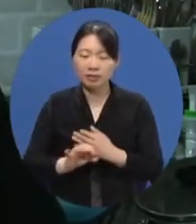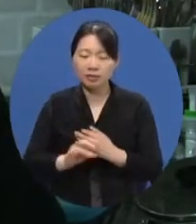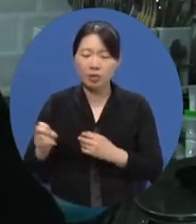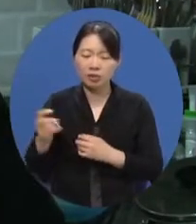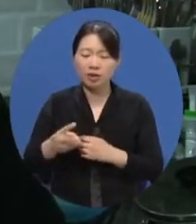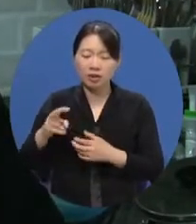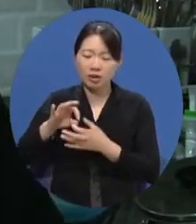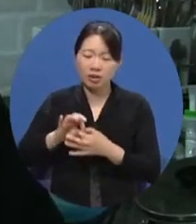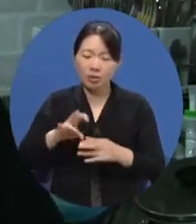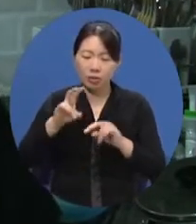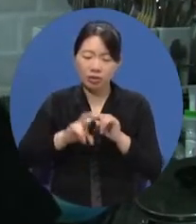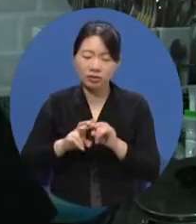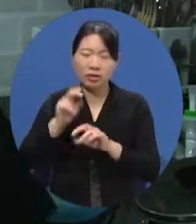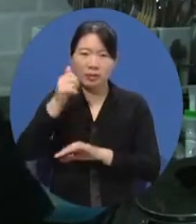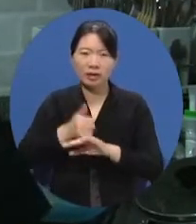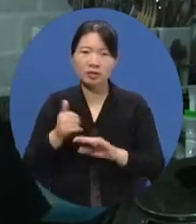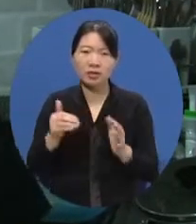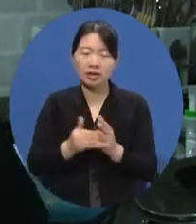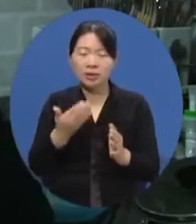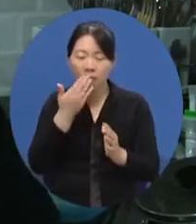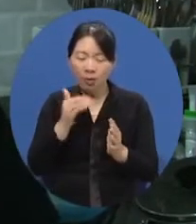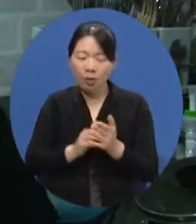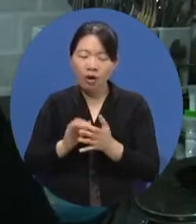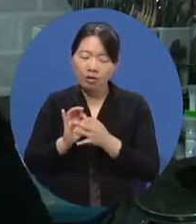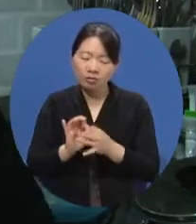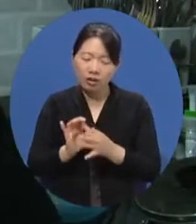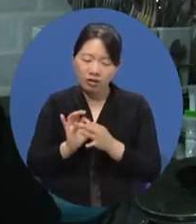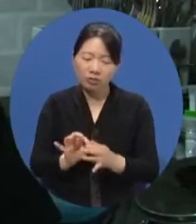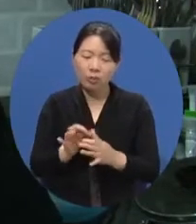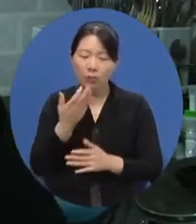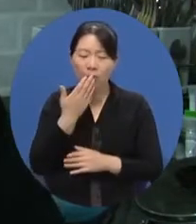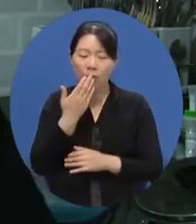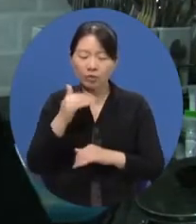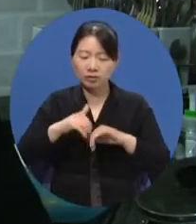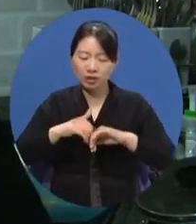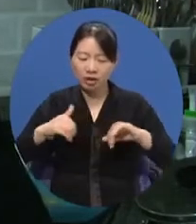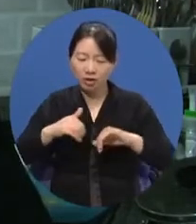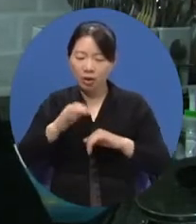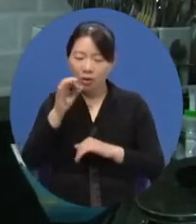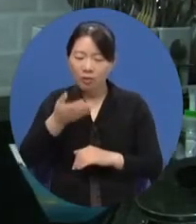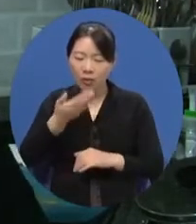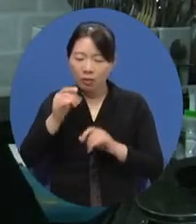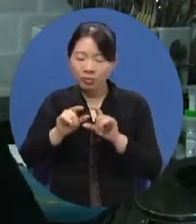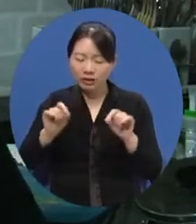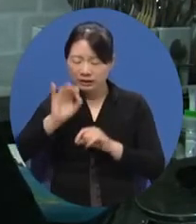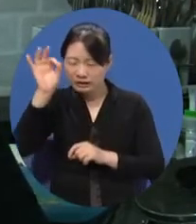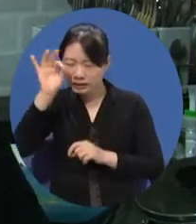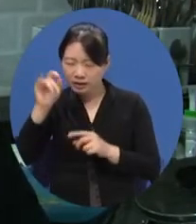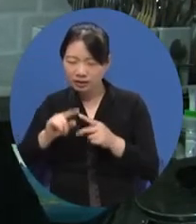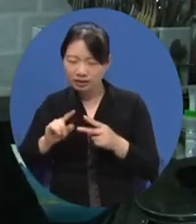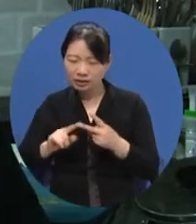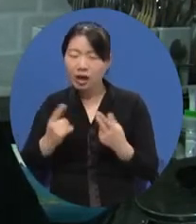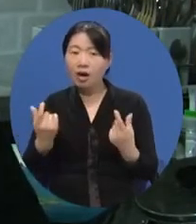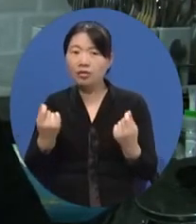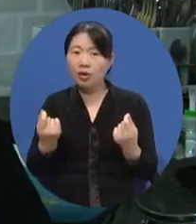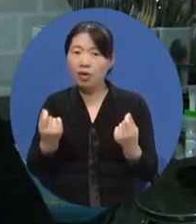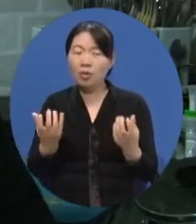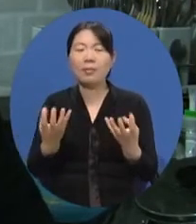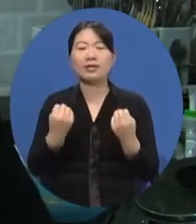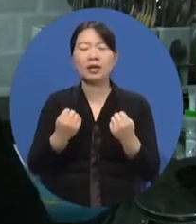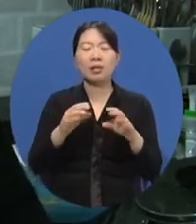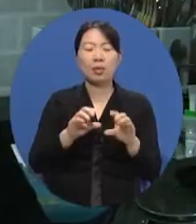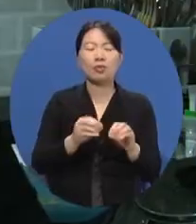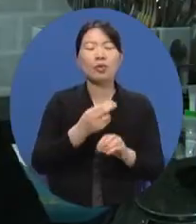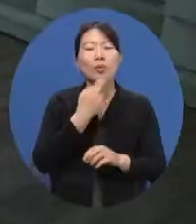앉아가지고 끝까지 먹고서도 계속 뭐 이렇게 다른 걸 또 먹을 걸 이렇게 찾는다던가 그런 식으로 하는 경우가 되게 많아요.